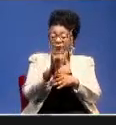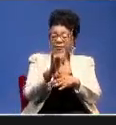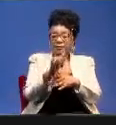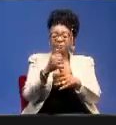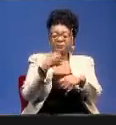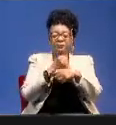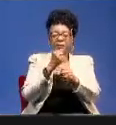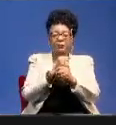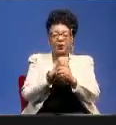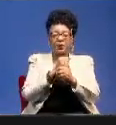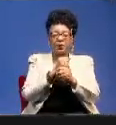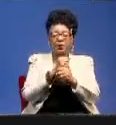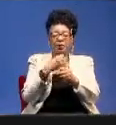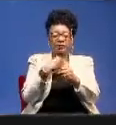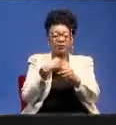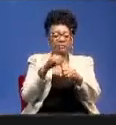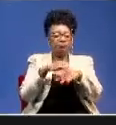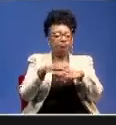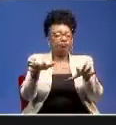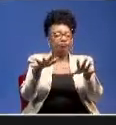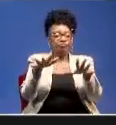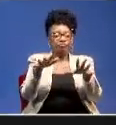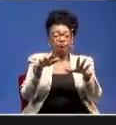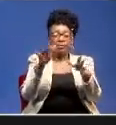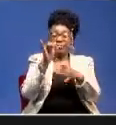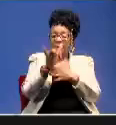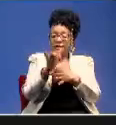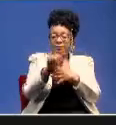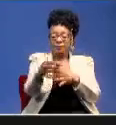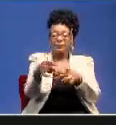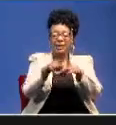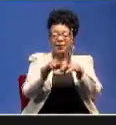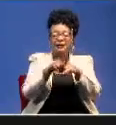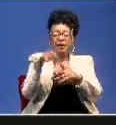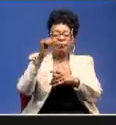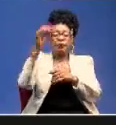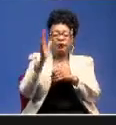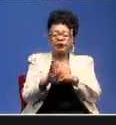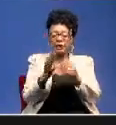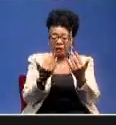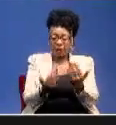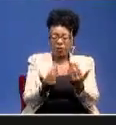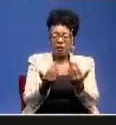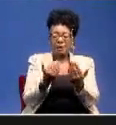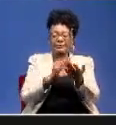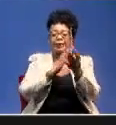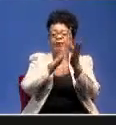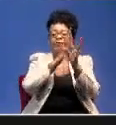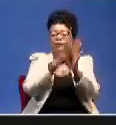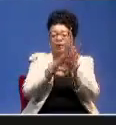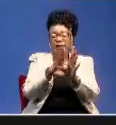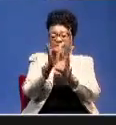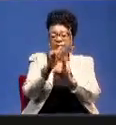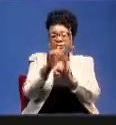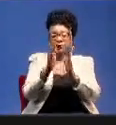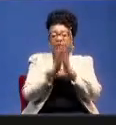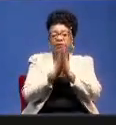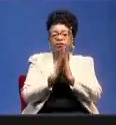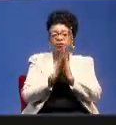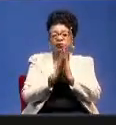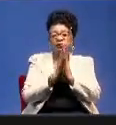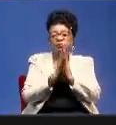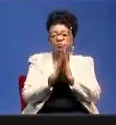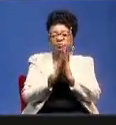unatishia kuharamisha usambazaji wa injili huku wanasiasa wakionekana kuingilia katika swala la dini.